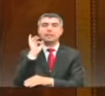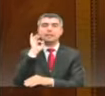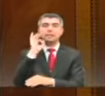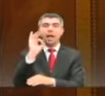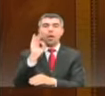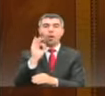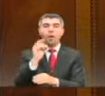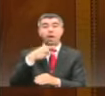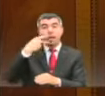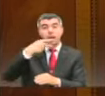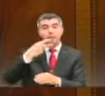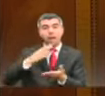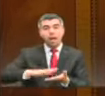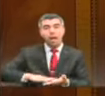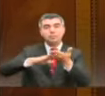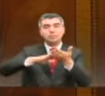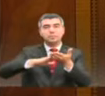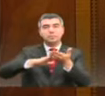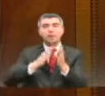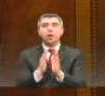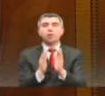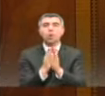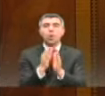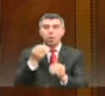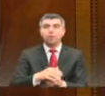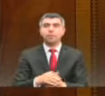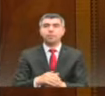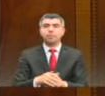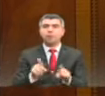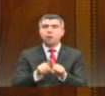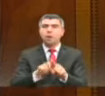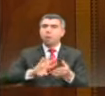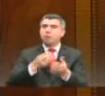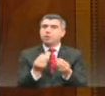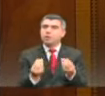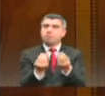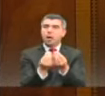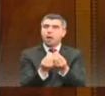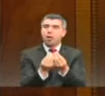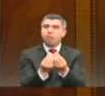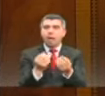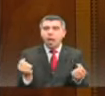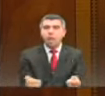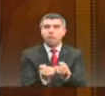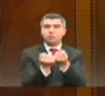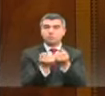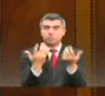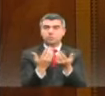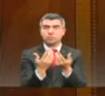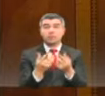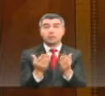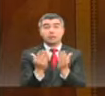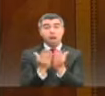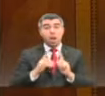النهوض باللغة والثقافة الأمازيغيتين، وتعزيز المكتسبات في مجال النهوض بالأمازيغية في